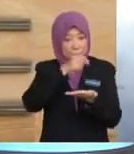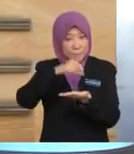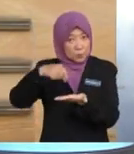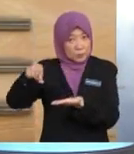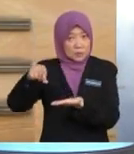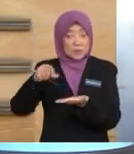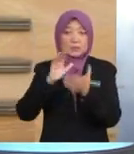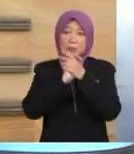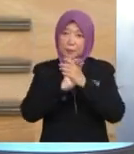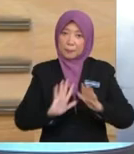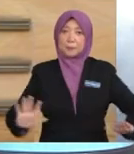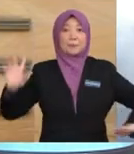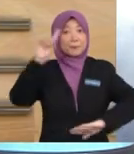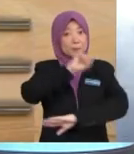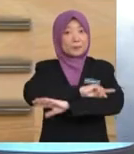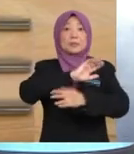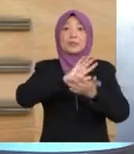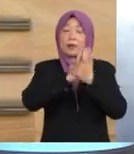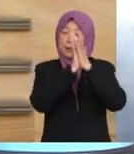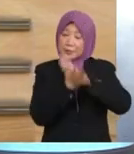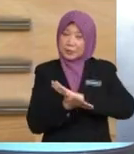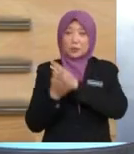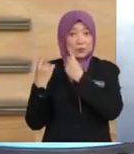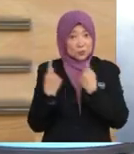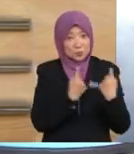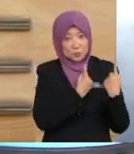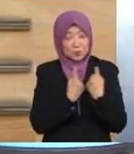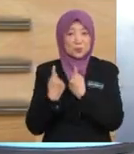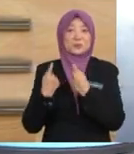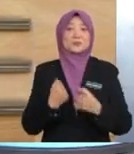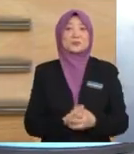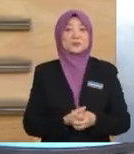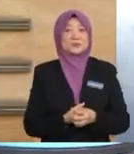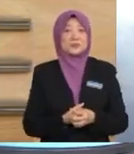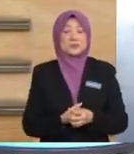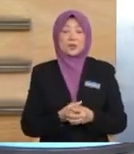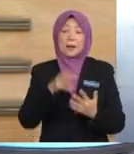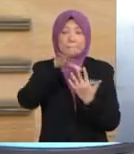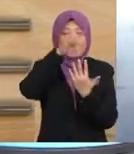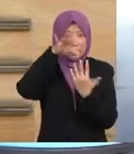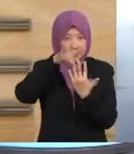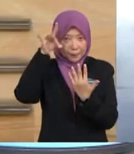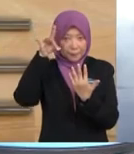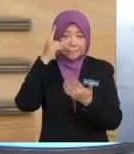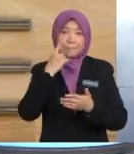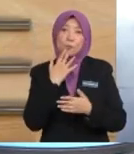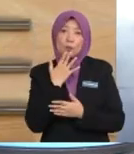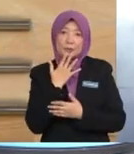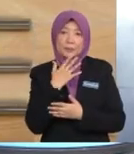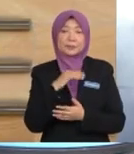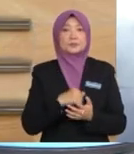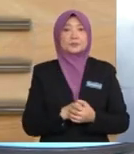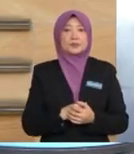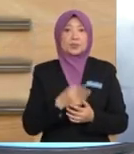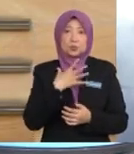Okey? Okey, jadi pilih ais buttercream yang kamu suka. Kemudian dalam piping bag ni kita gunting hujung dia